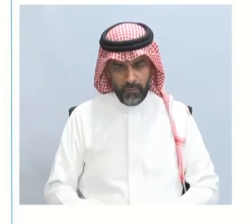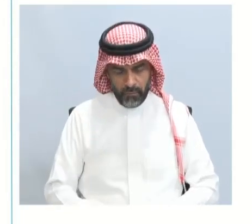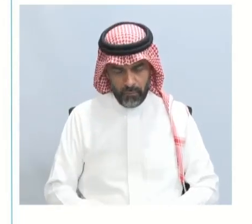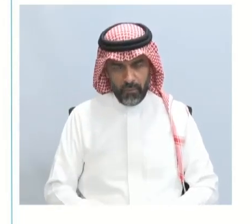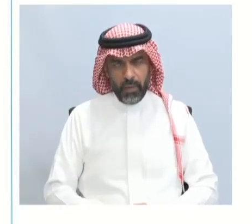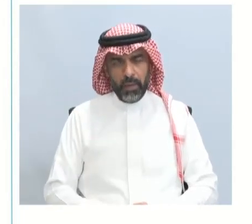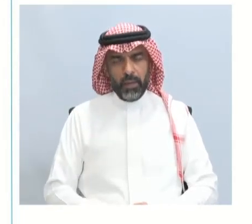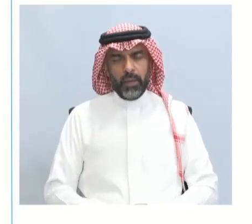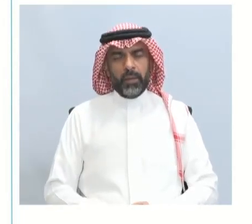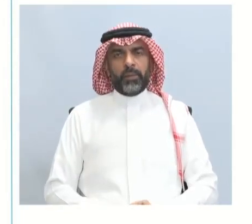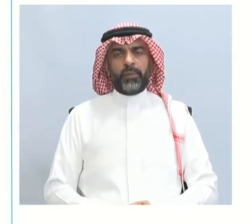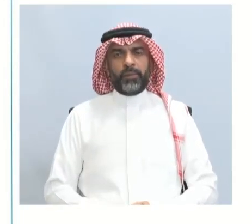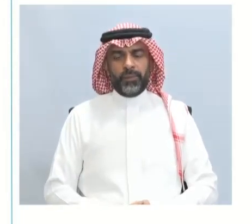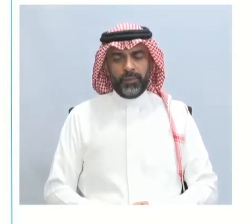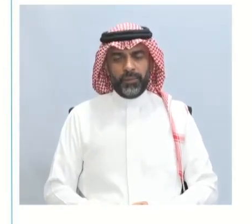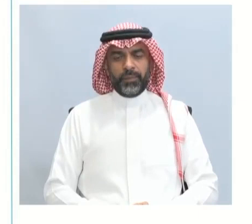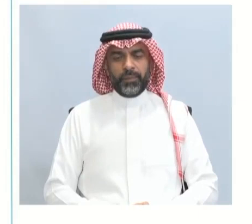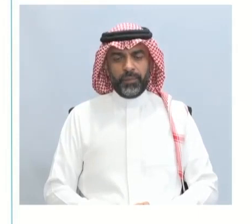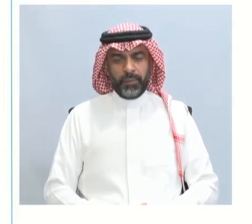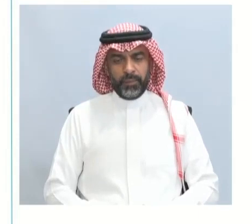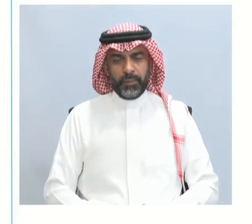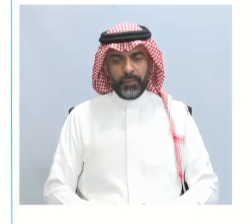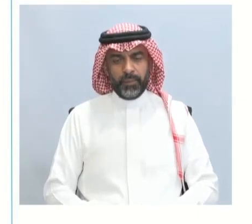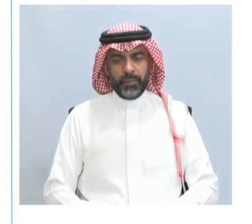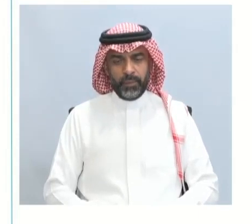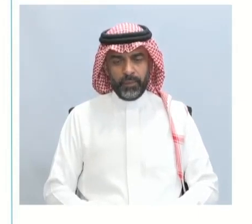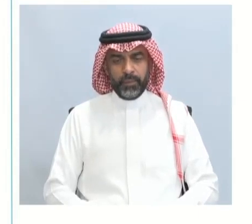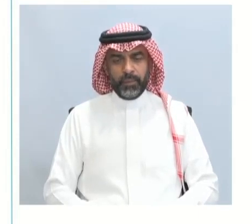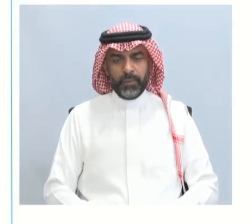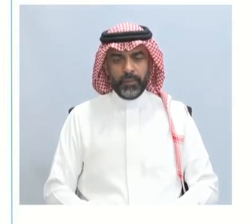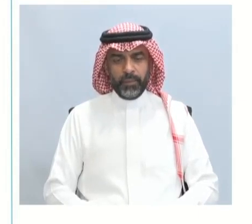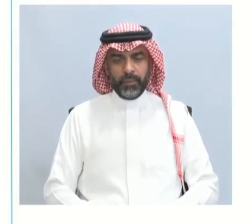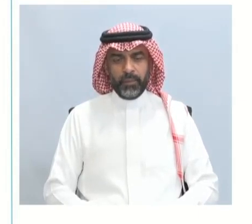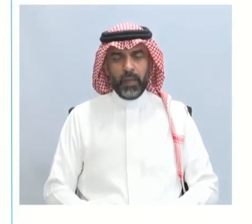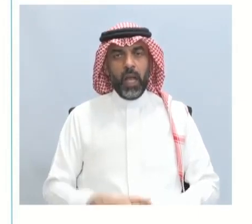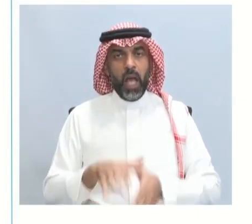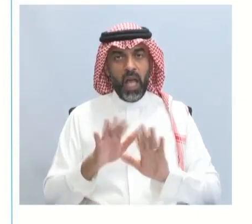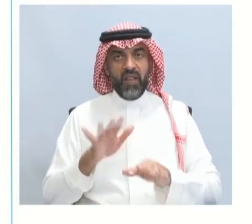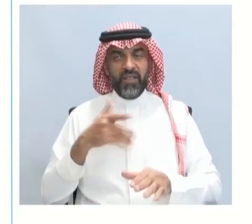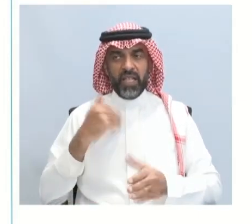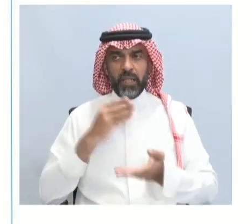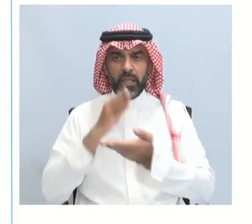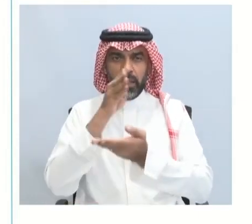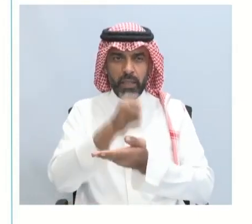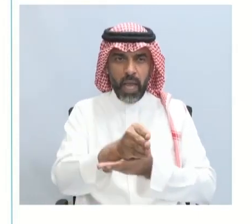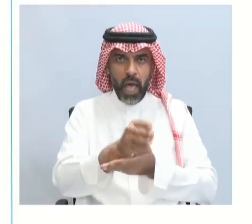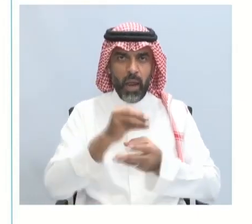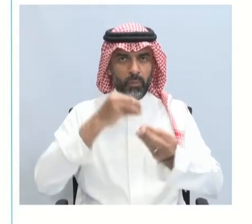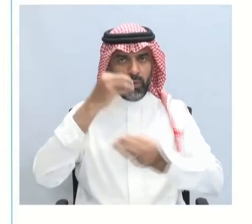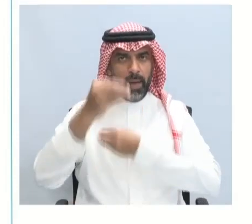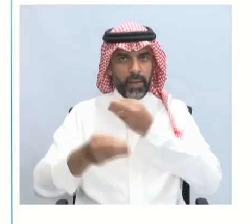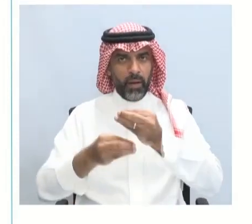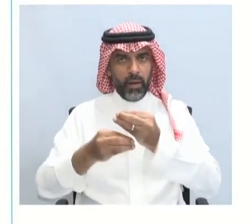المعلومات ما هي المعلومات المحظوره ما هي المعلومات التي بالامكان تبادلها هل هنالك زيارات قد ترتب زيارات